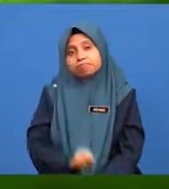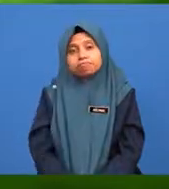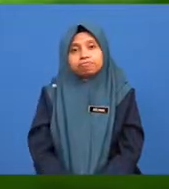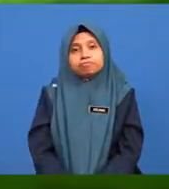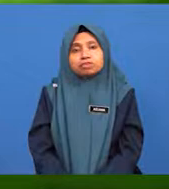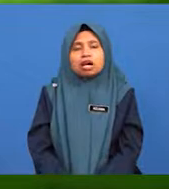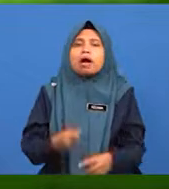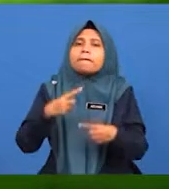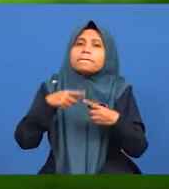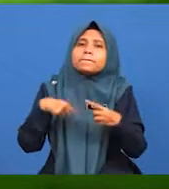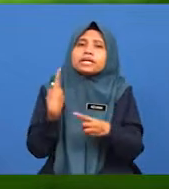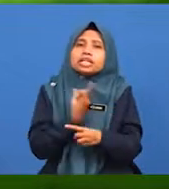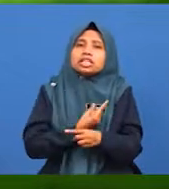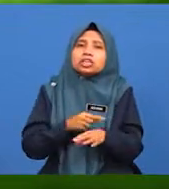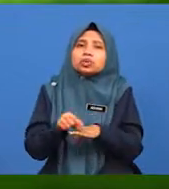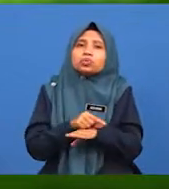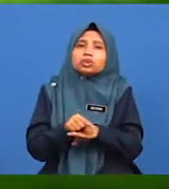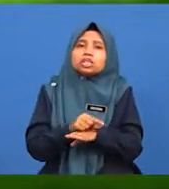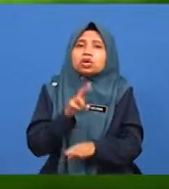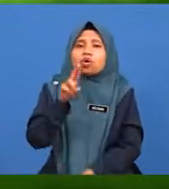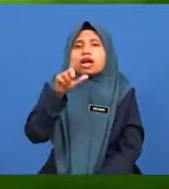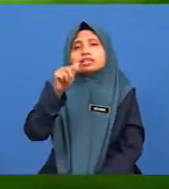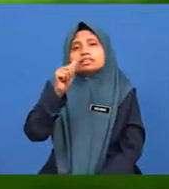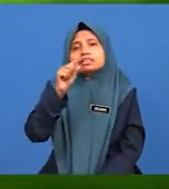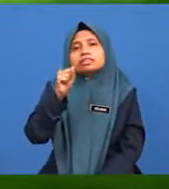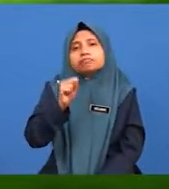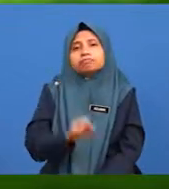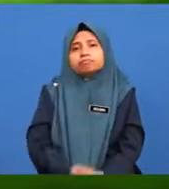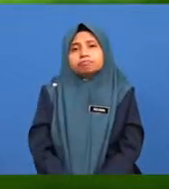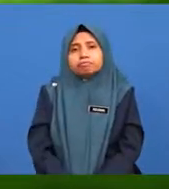Bilakah kita menggunakan penjodoh bilangan ulas?